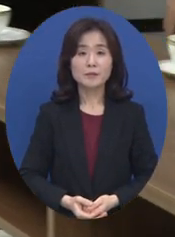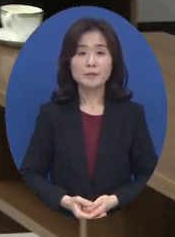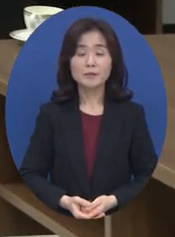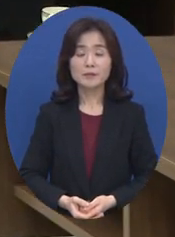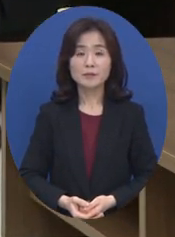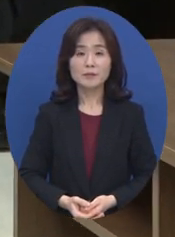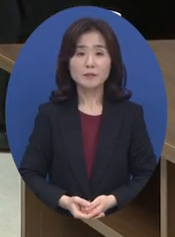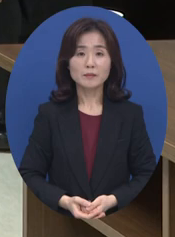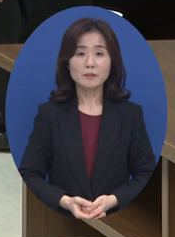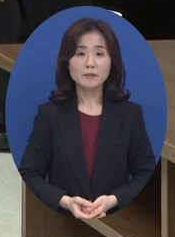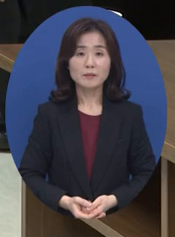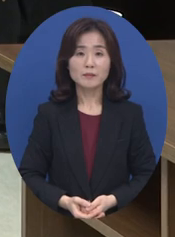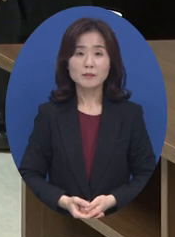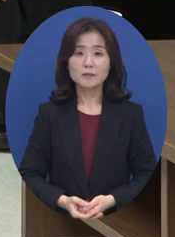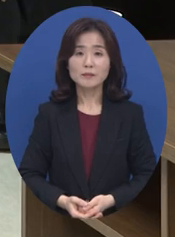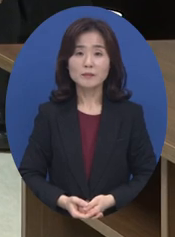찬스입니다